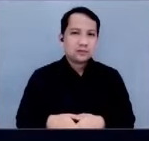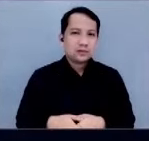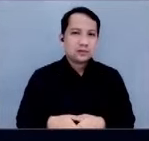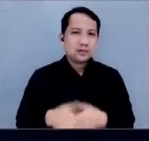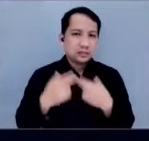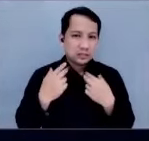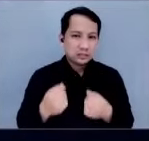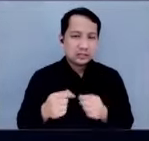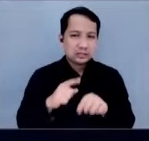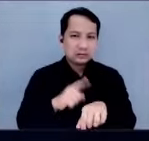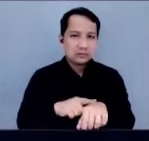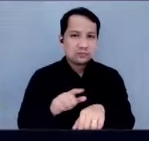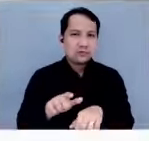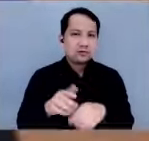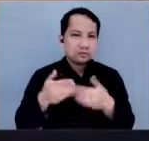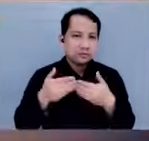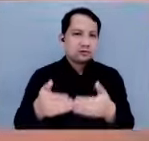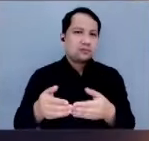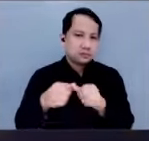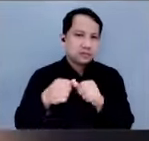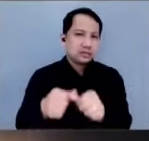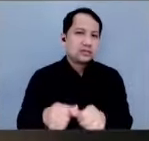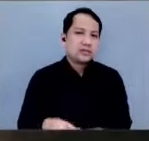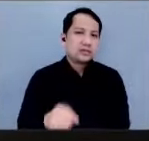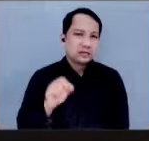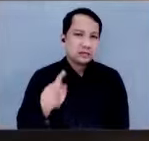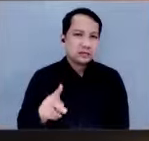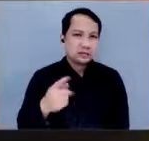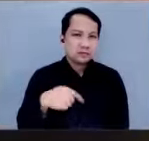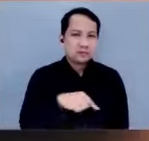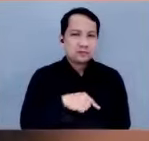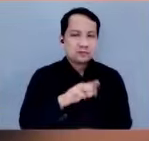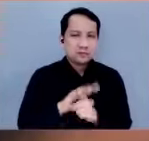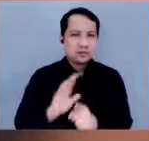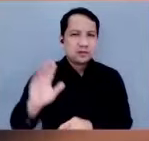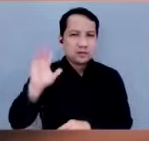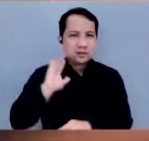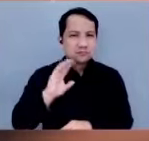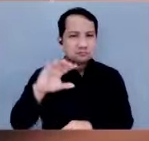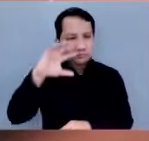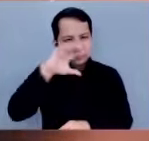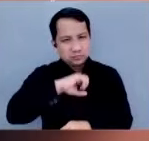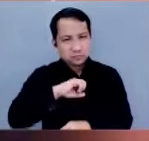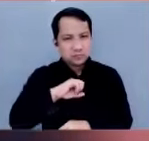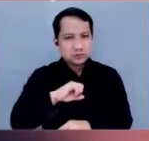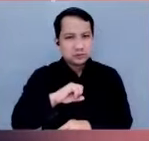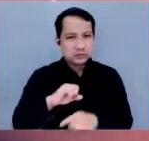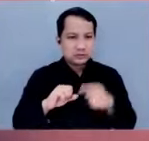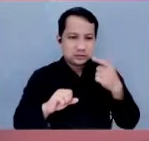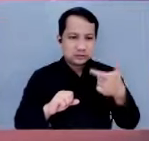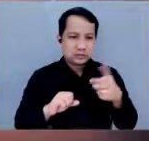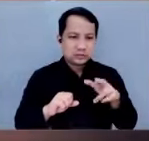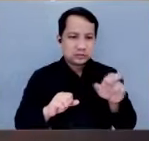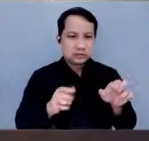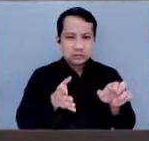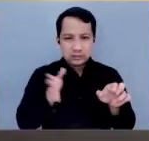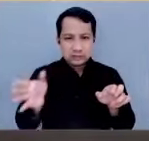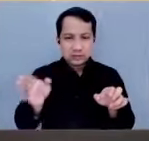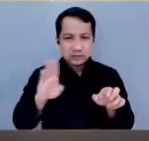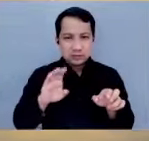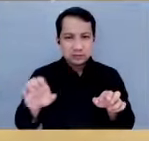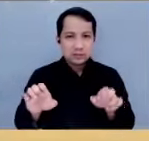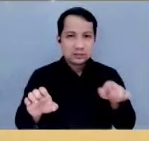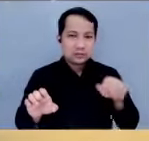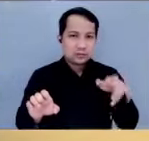na at mag-move forward. Marami kasing fans noon ang naghinalang iniwan ni Gerald Anderson si Bea para kay